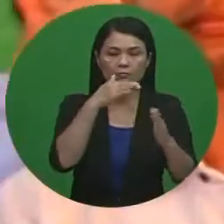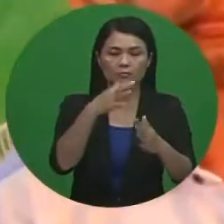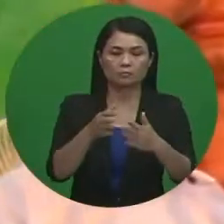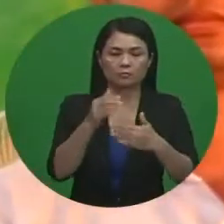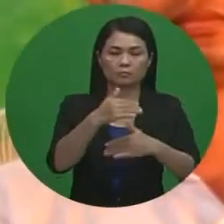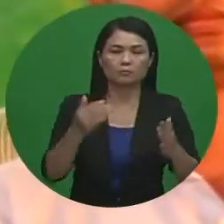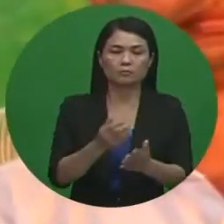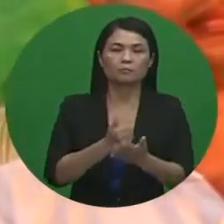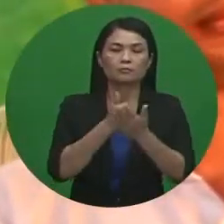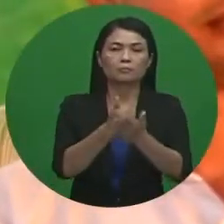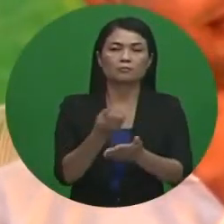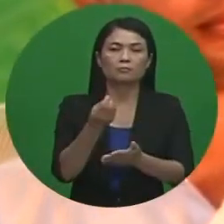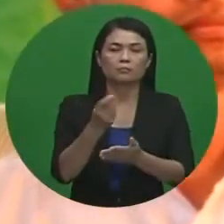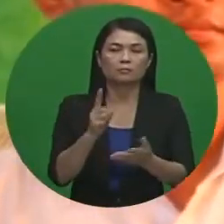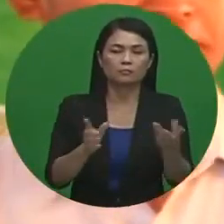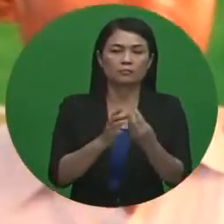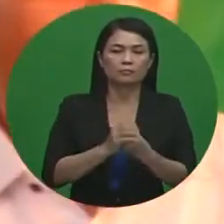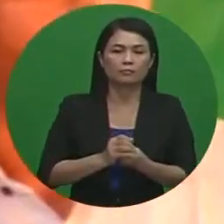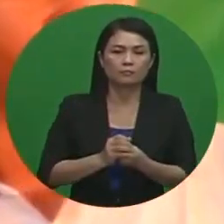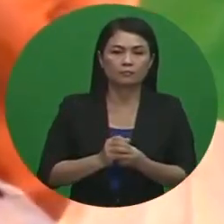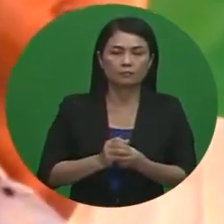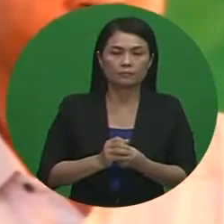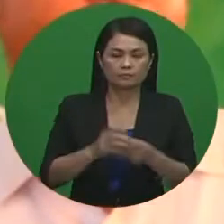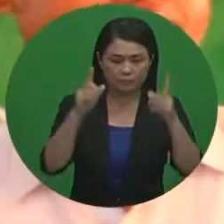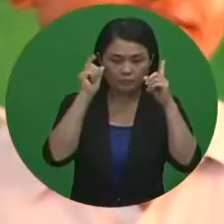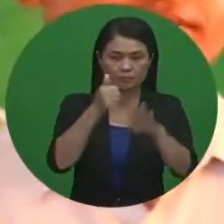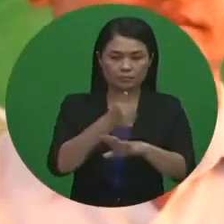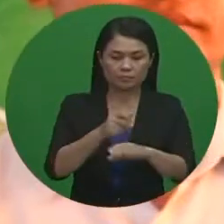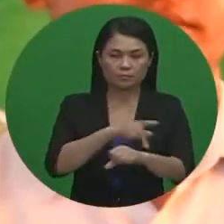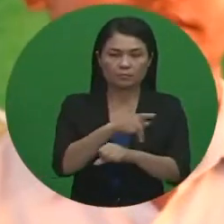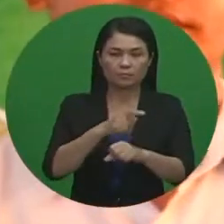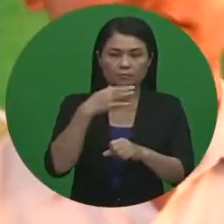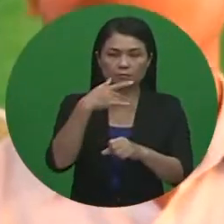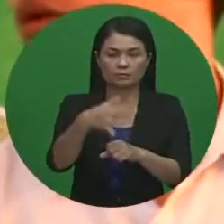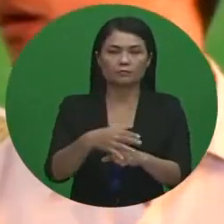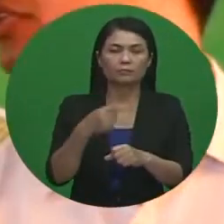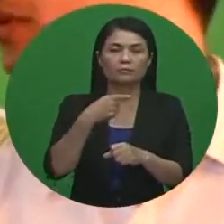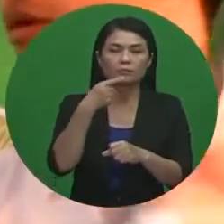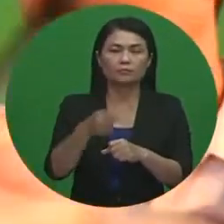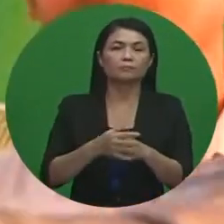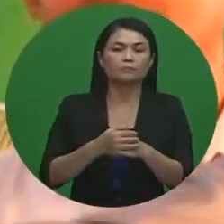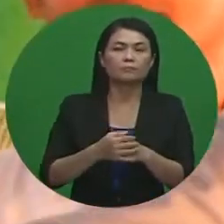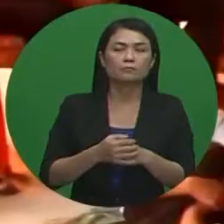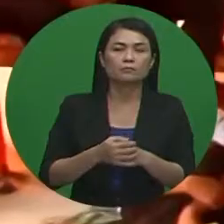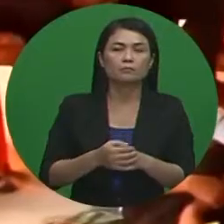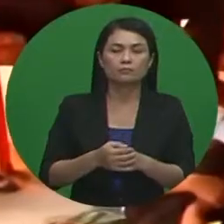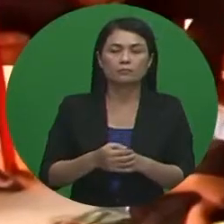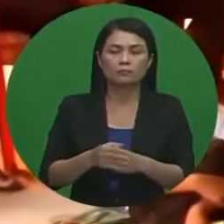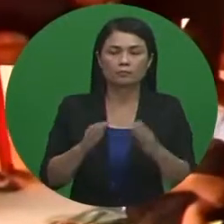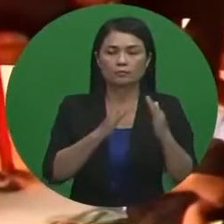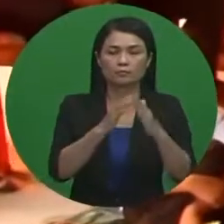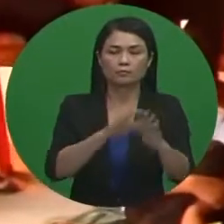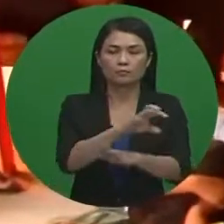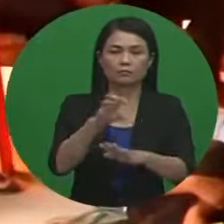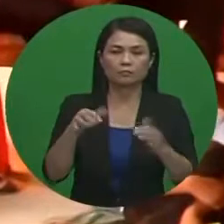កអំណោយឧបត្ថម្ភនិងថវិកាមួយចំនួនអាយដមអភិបាលខេត្តព្រះសីហនុបានមានប្រសាសន៍ថាដោយសារតែភូមិសាស្ត្រ